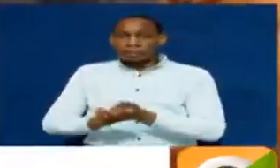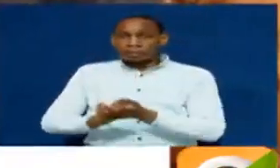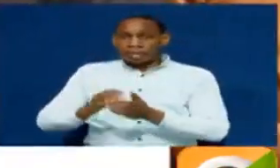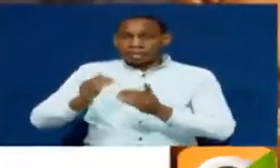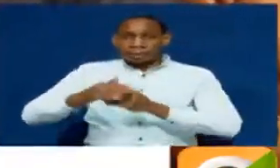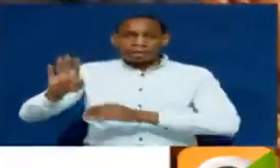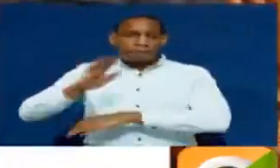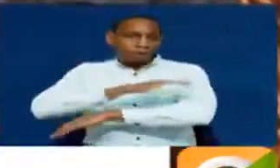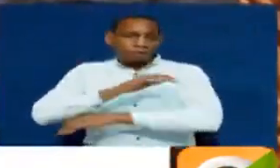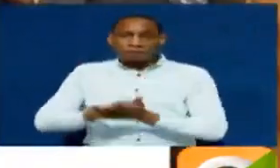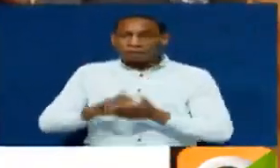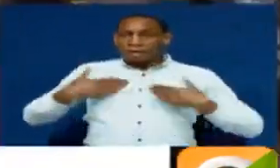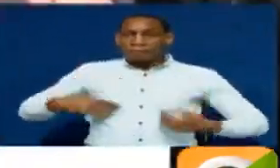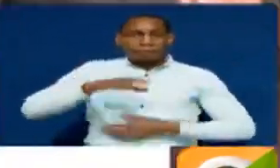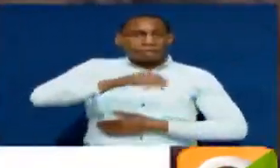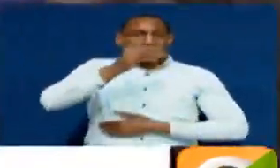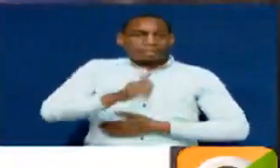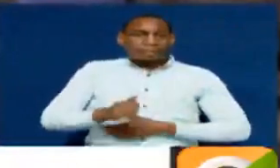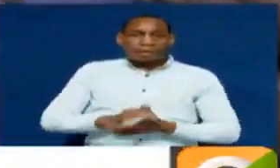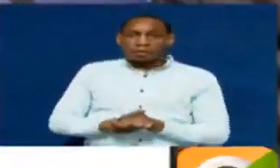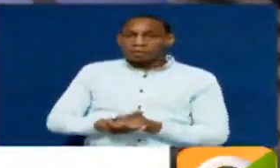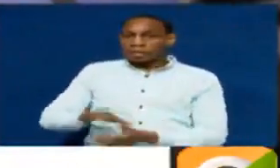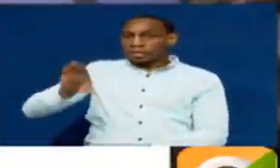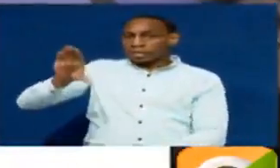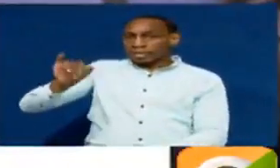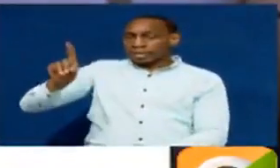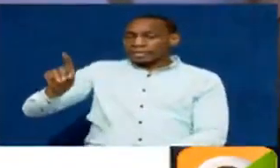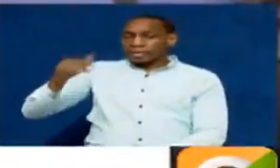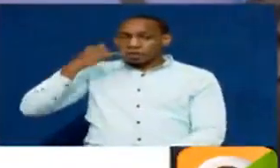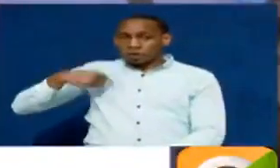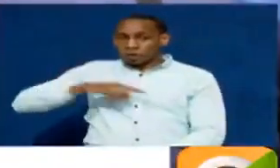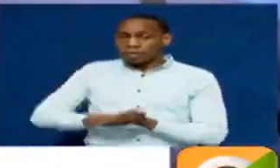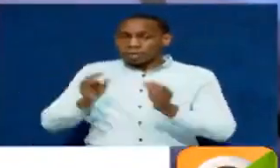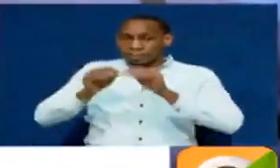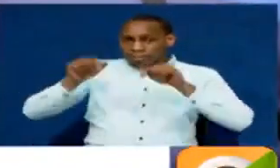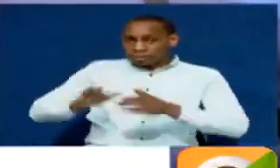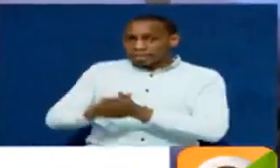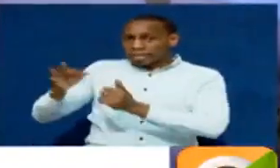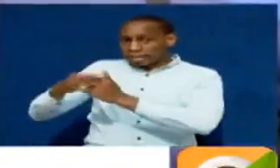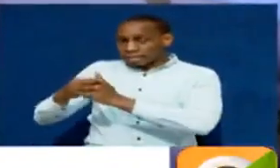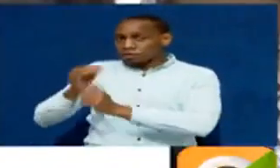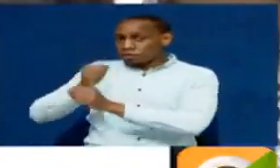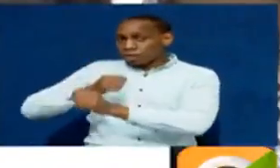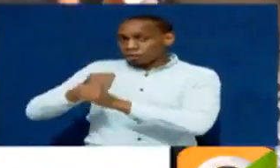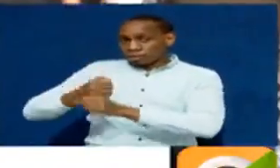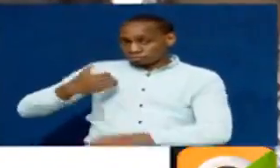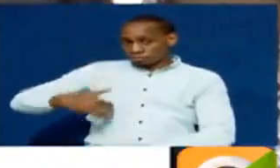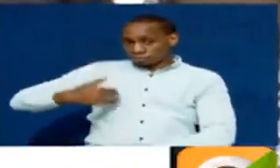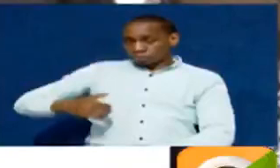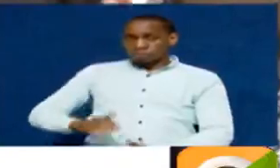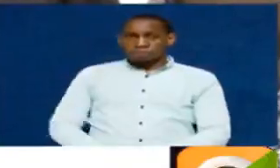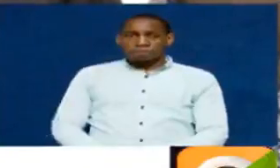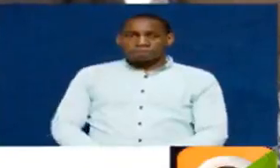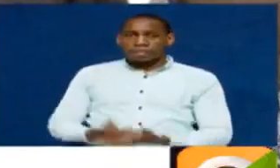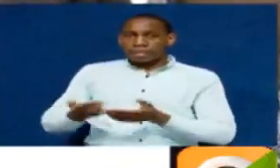10. Mati. Sijapata mwili. CID alikuwa anatupigia jana. Tukutane leo saa 2 tufanye hii maneno. Sababu siwezi